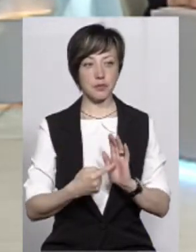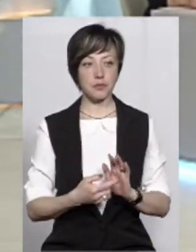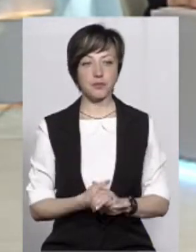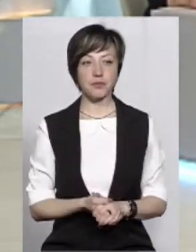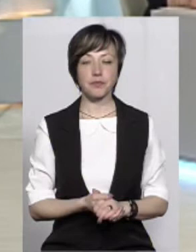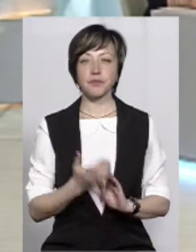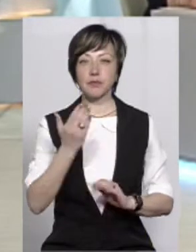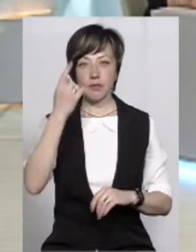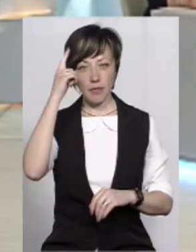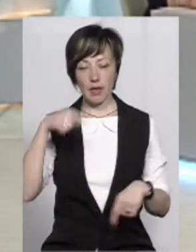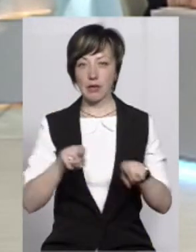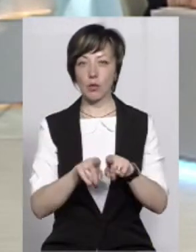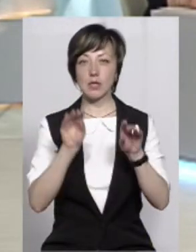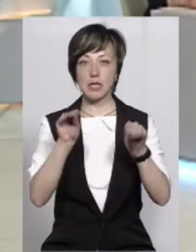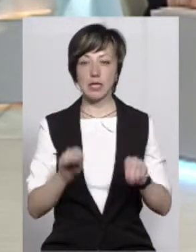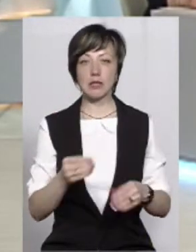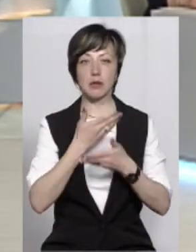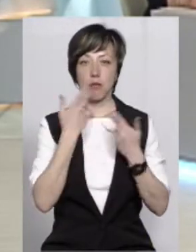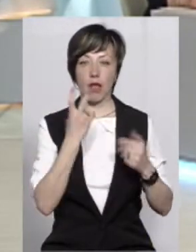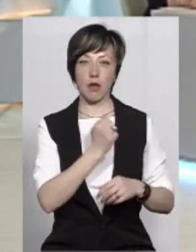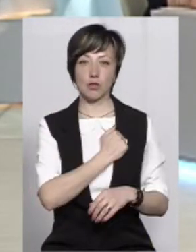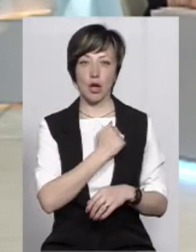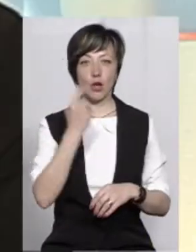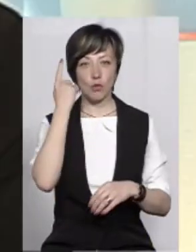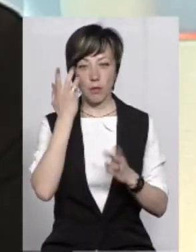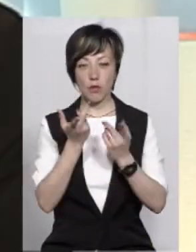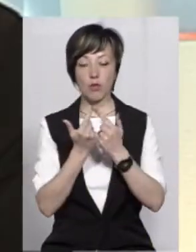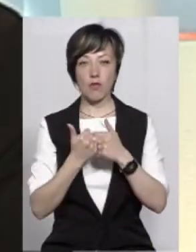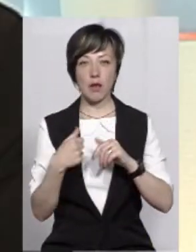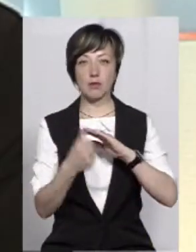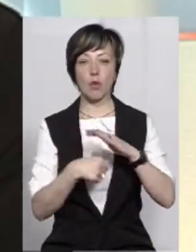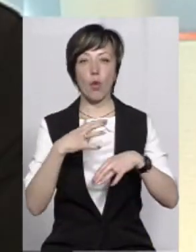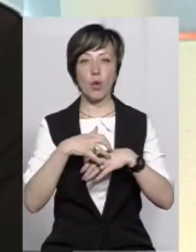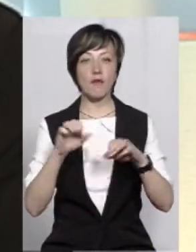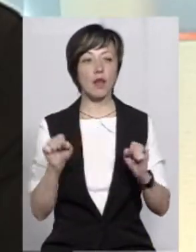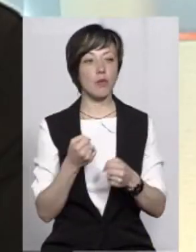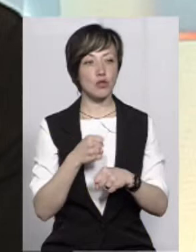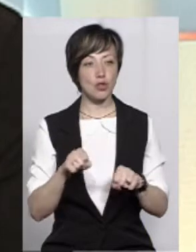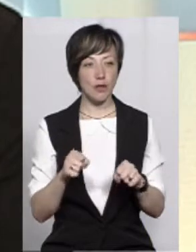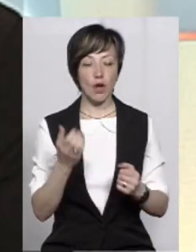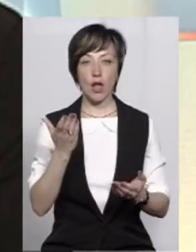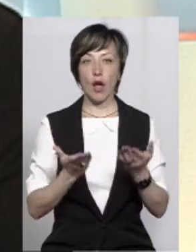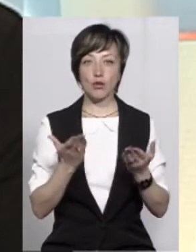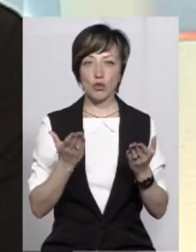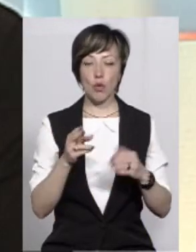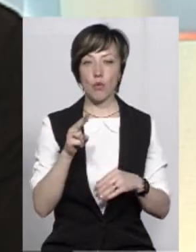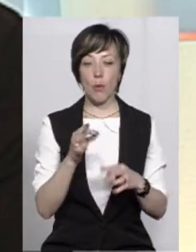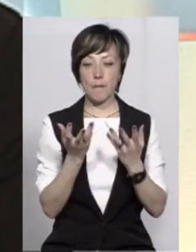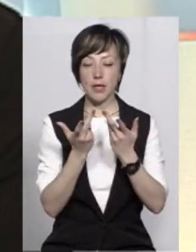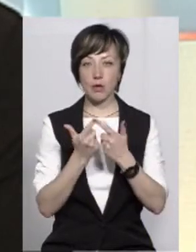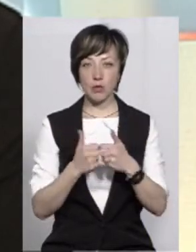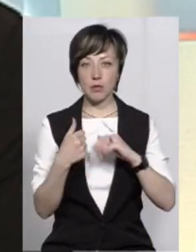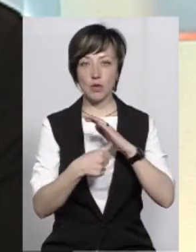знаєте, такої статистики немає. І, на жаль, я думаю, що підрахувати безпритульних котів неможливо. Якщо по